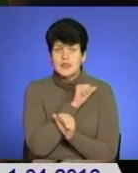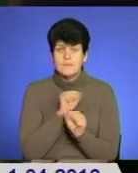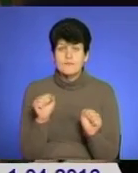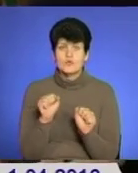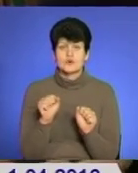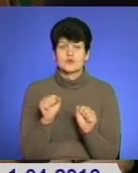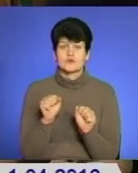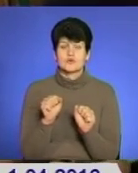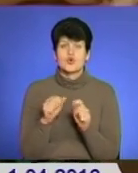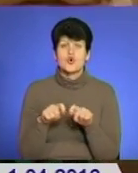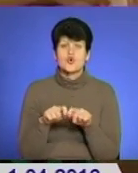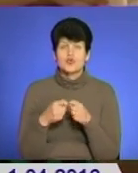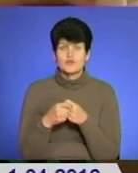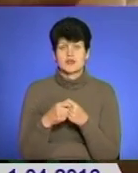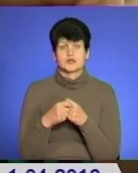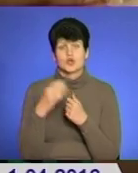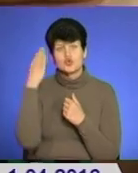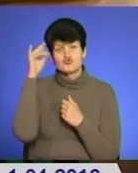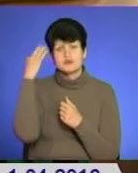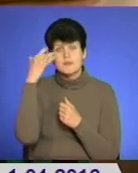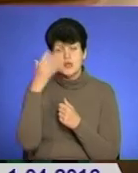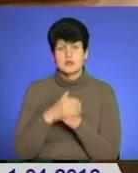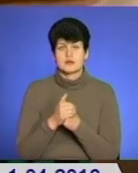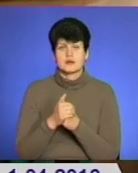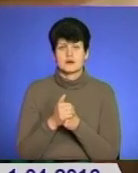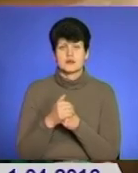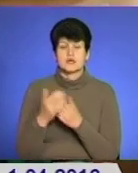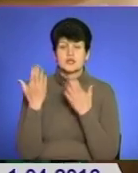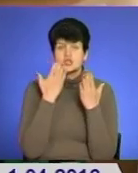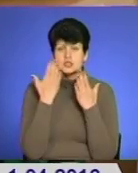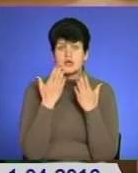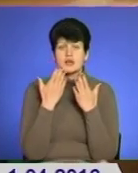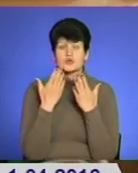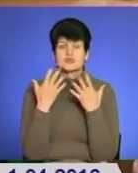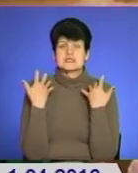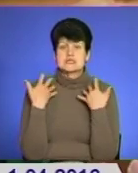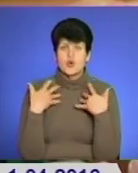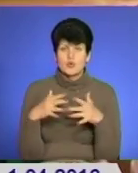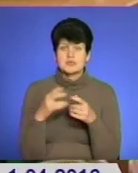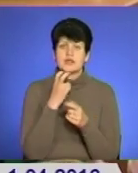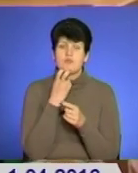руйнувати чужі мрії. Читаю «Загублена усмішка», «Мамине